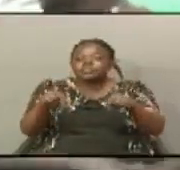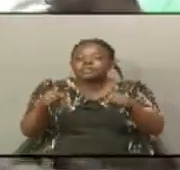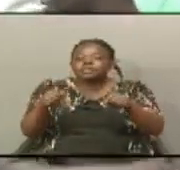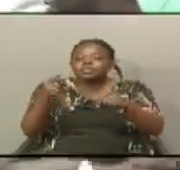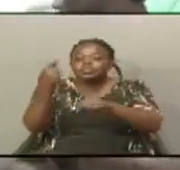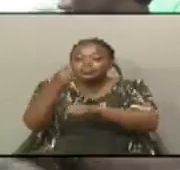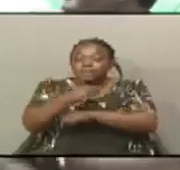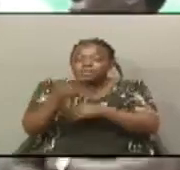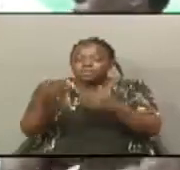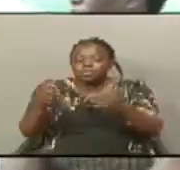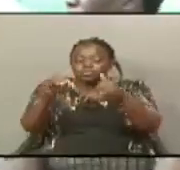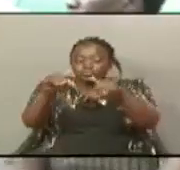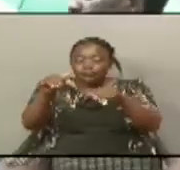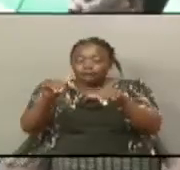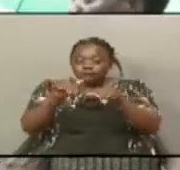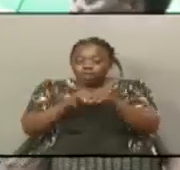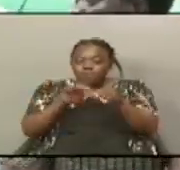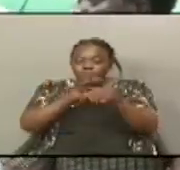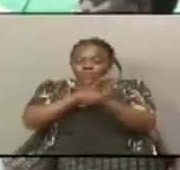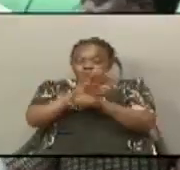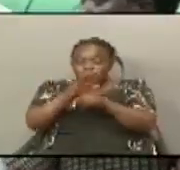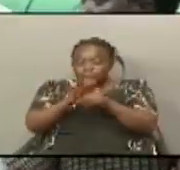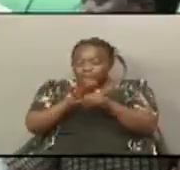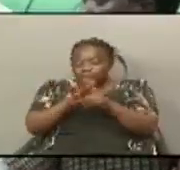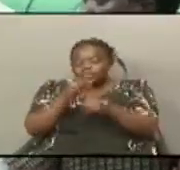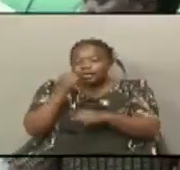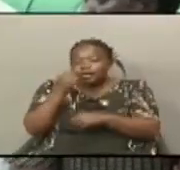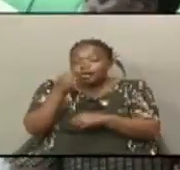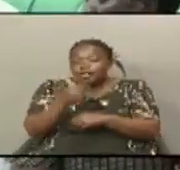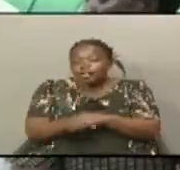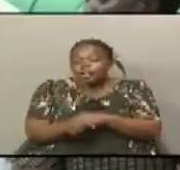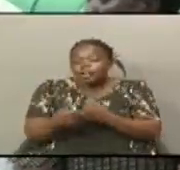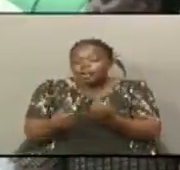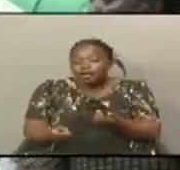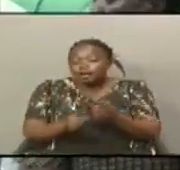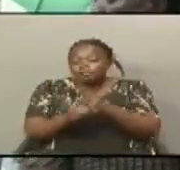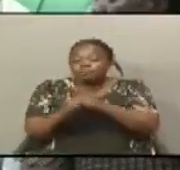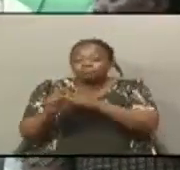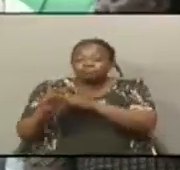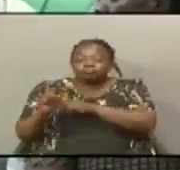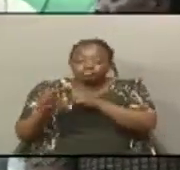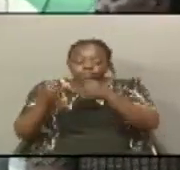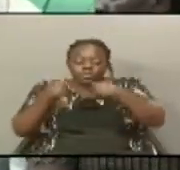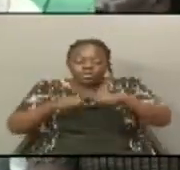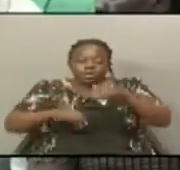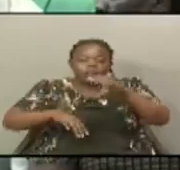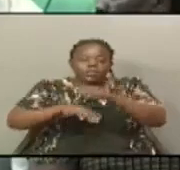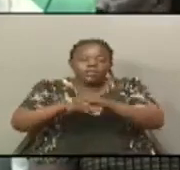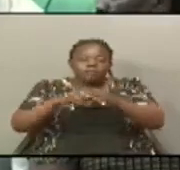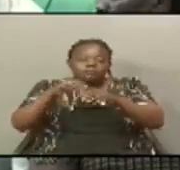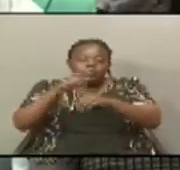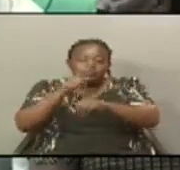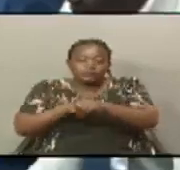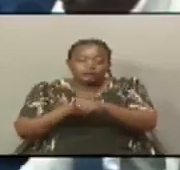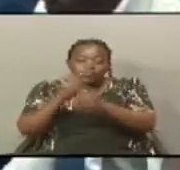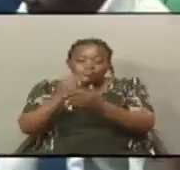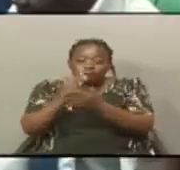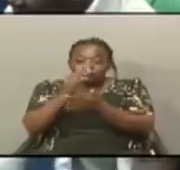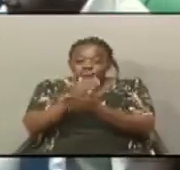Omubaka omukyalo w'e Kasese Kabugo Florence agamba nti ab'ebyokwerinda tebakola kimala mbudde kubanga omu ku